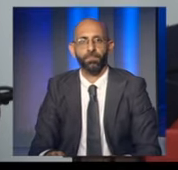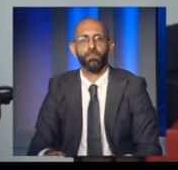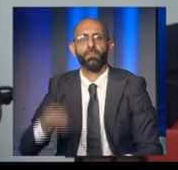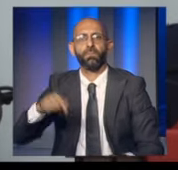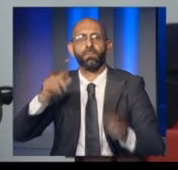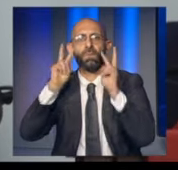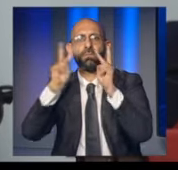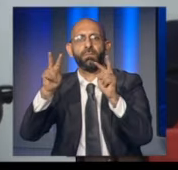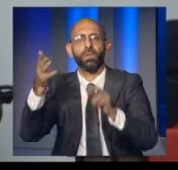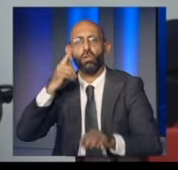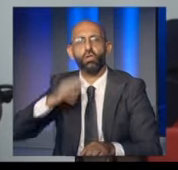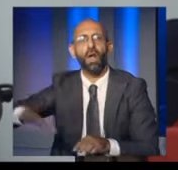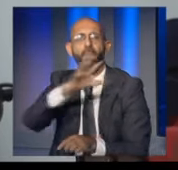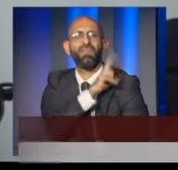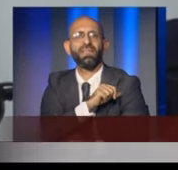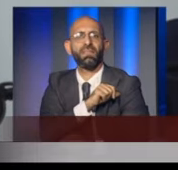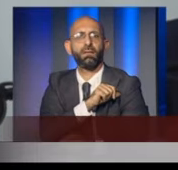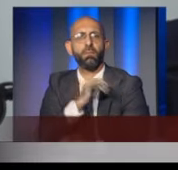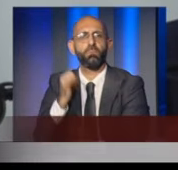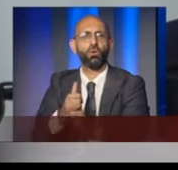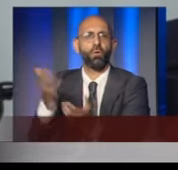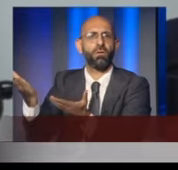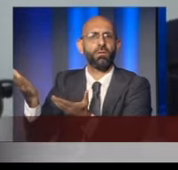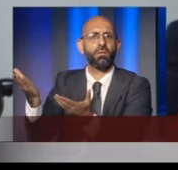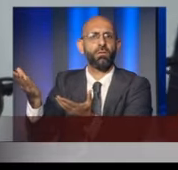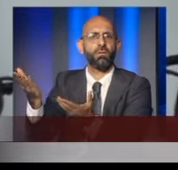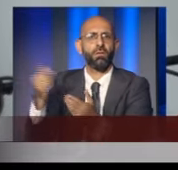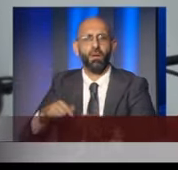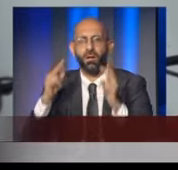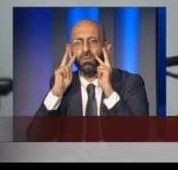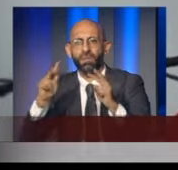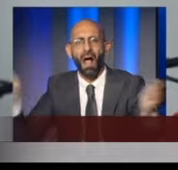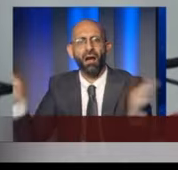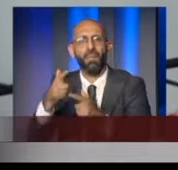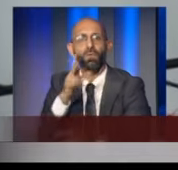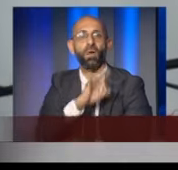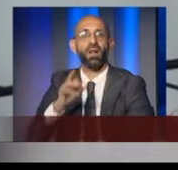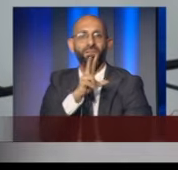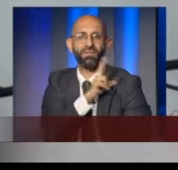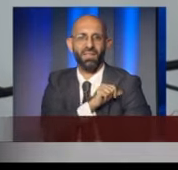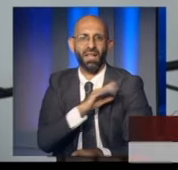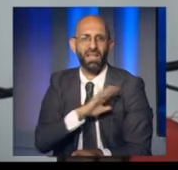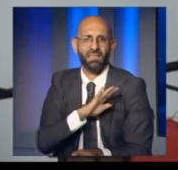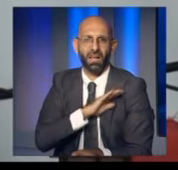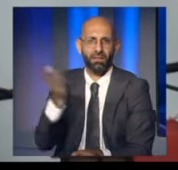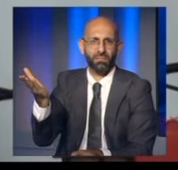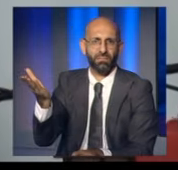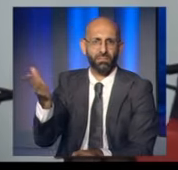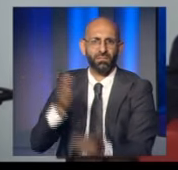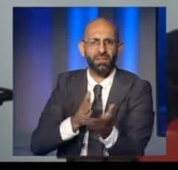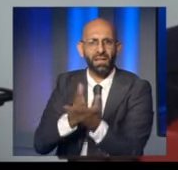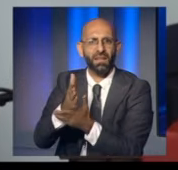وإذا كان إسناد الشعب الفلسطيني هي مسؤولية أخلاقية فإننا